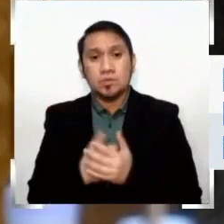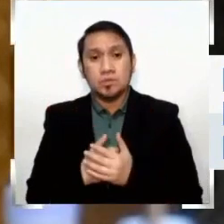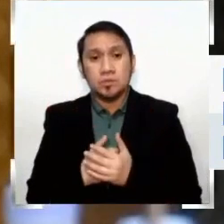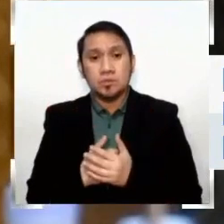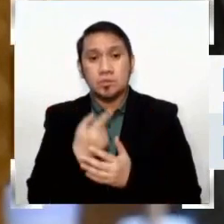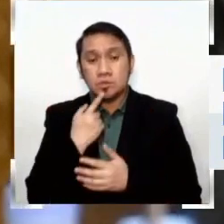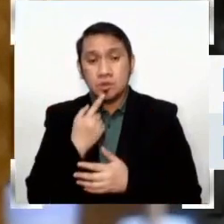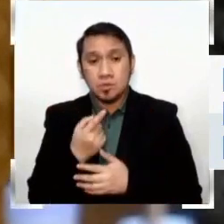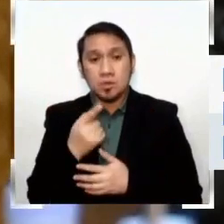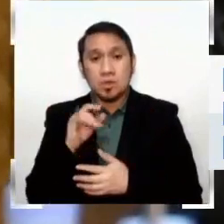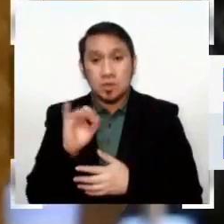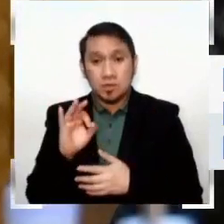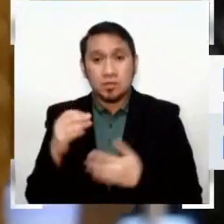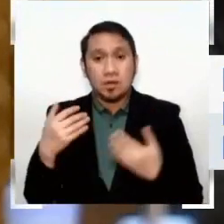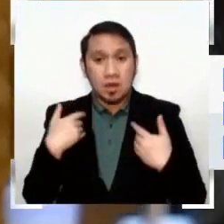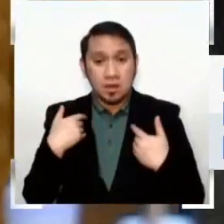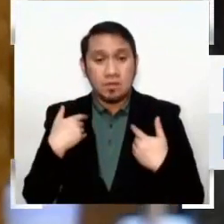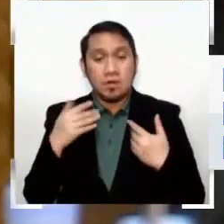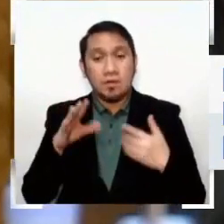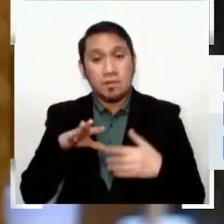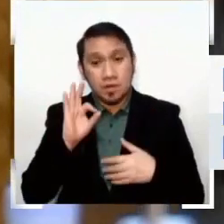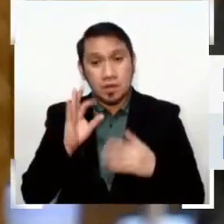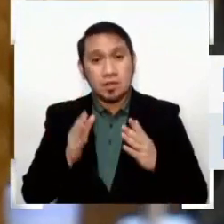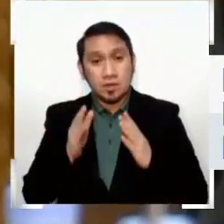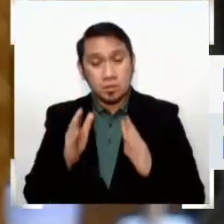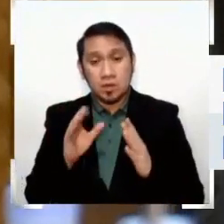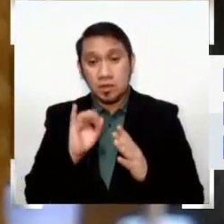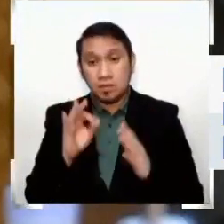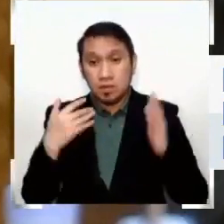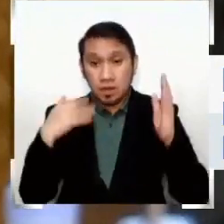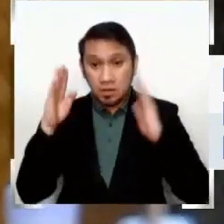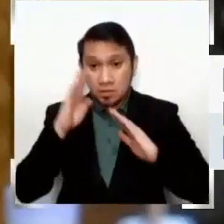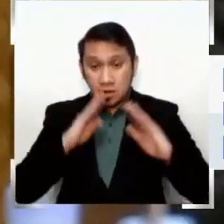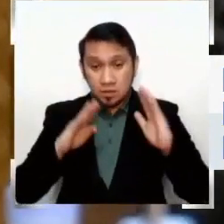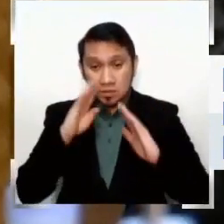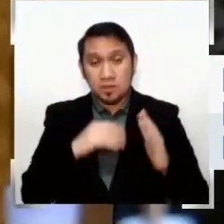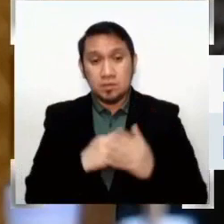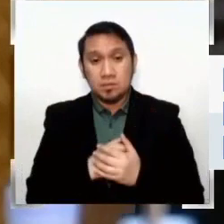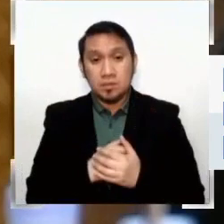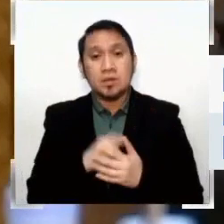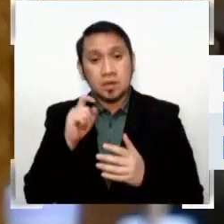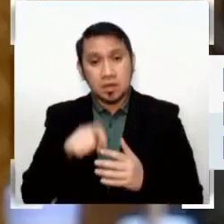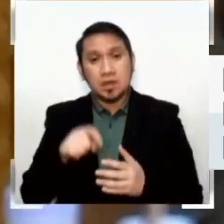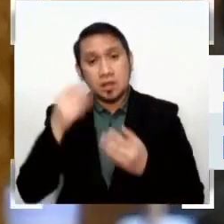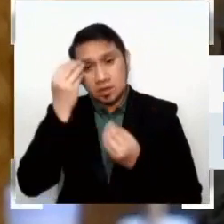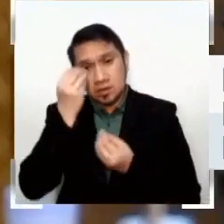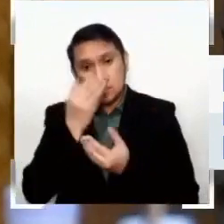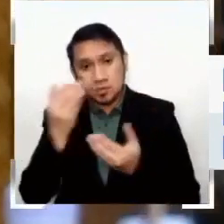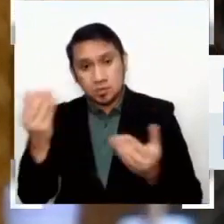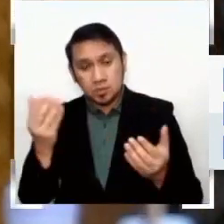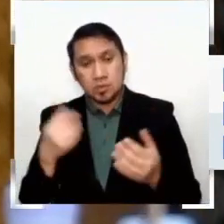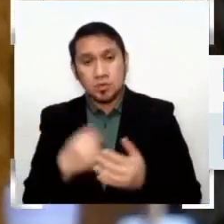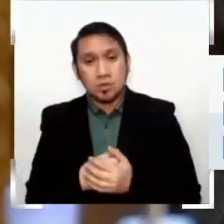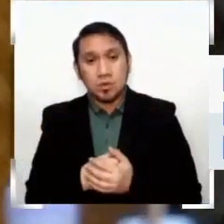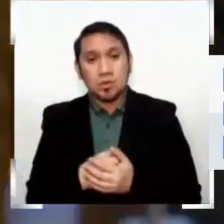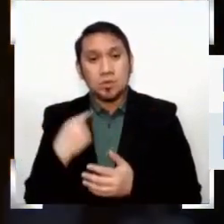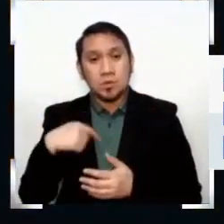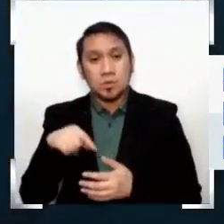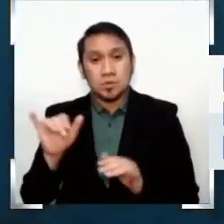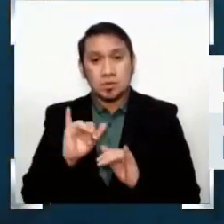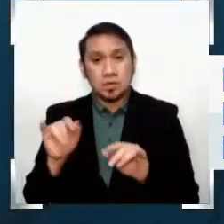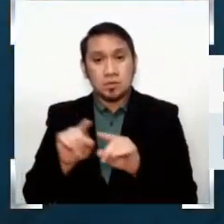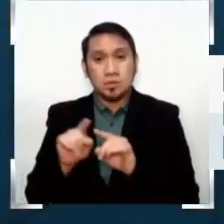tayo ng paraan para kung may problema from either side, sabihan nyo, magsasabi kami sa inyo kagad, sabihan nyo rin kami